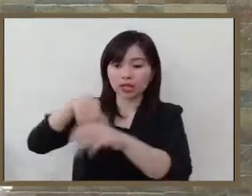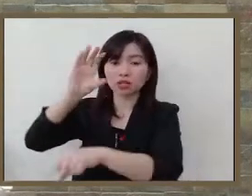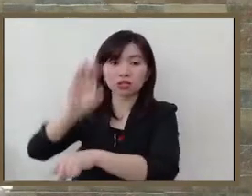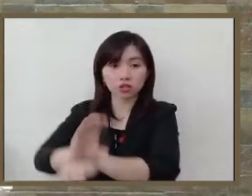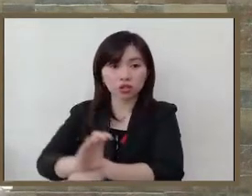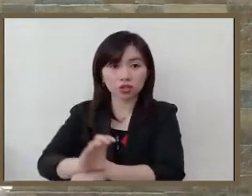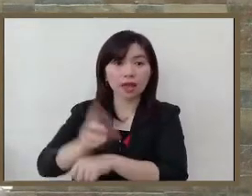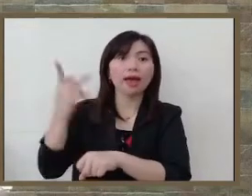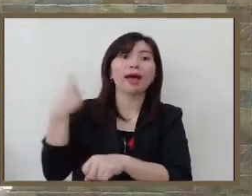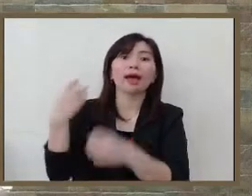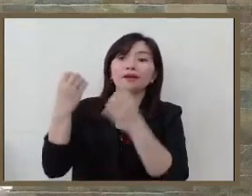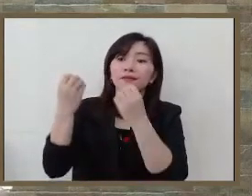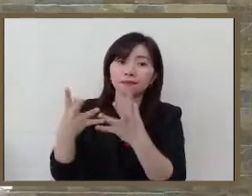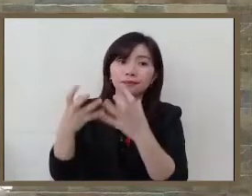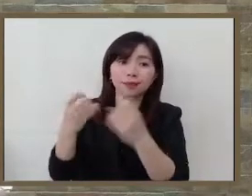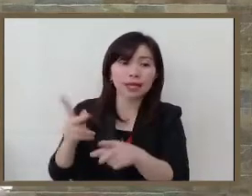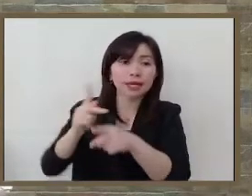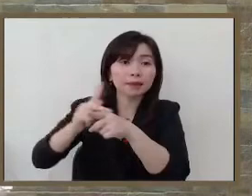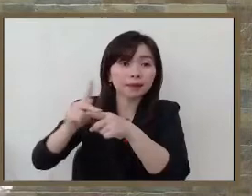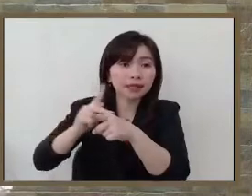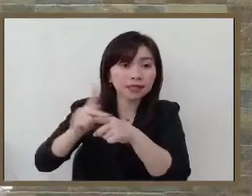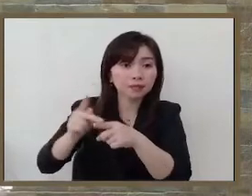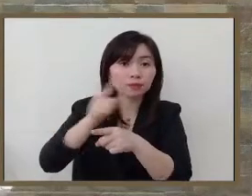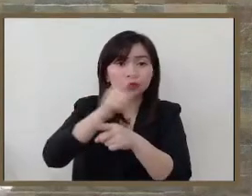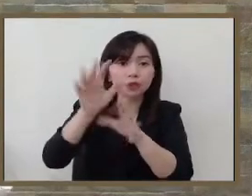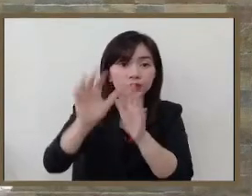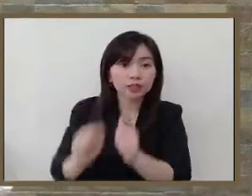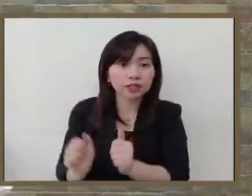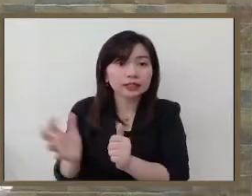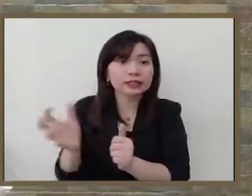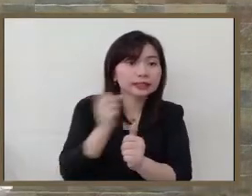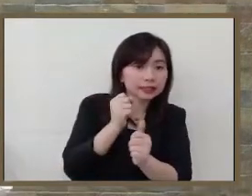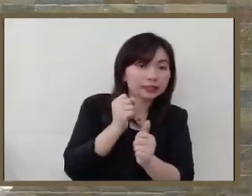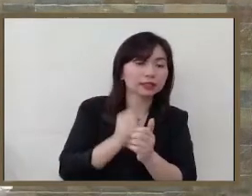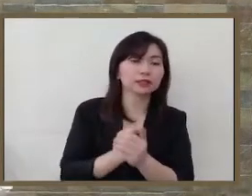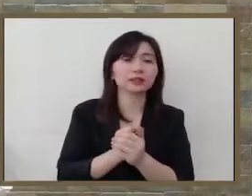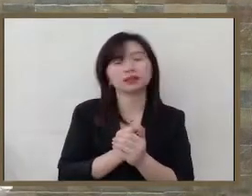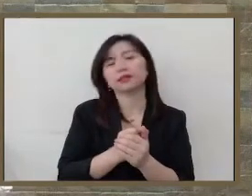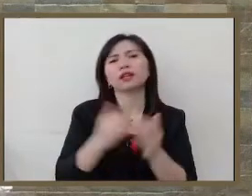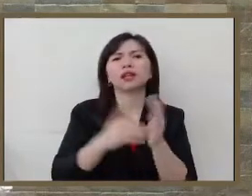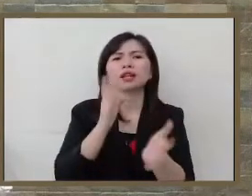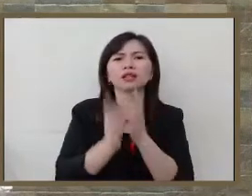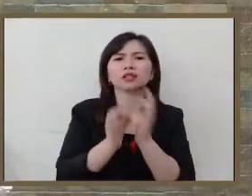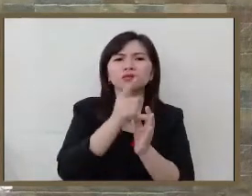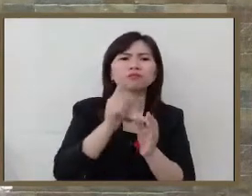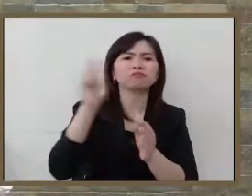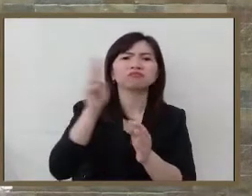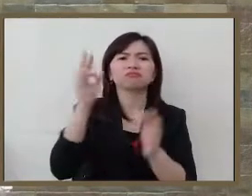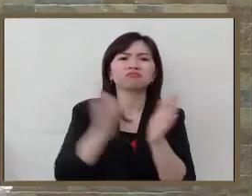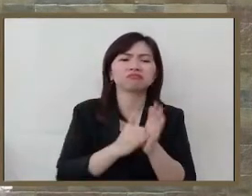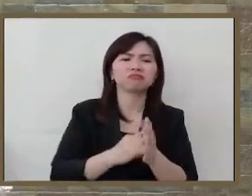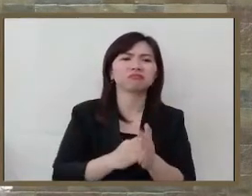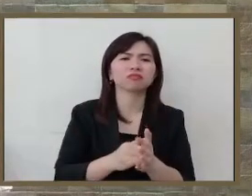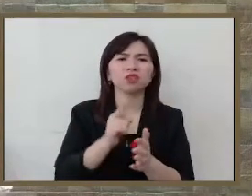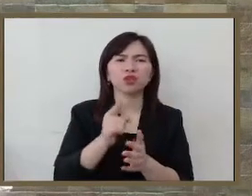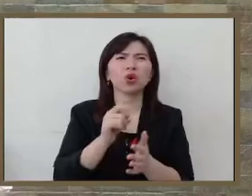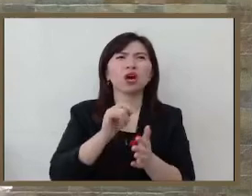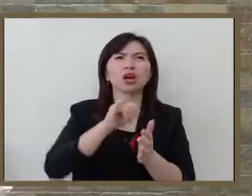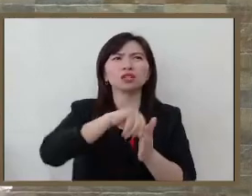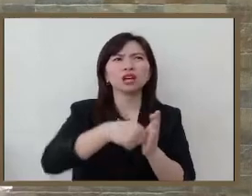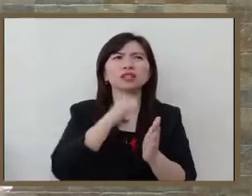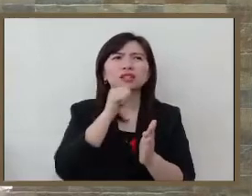yan yung oil na kung saan kapag ginamit mo sa buhay mo, hindi lang ikaw basta magagamot sa karamdaman